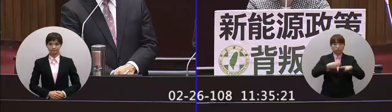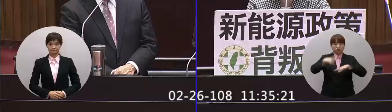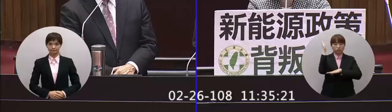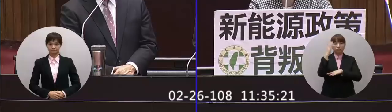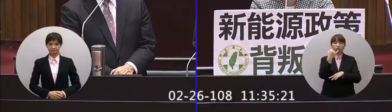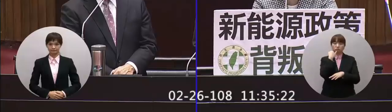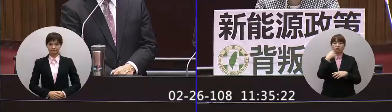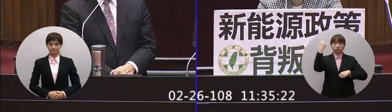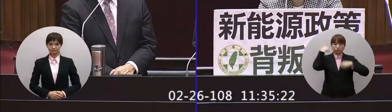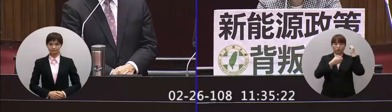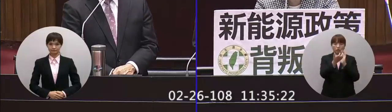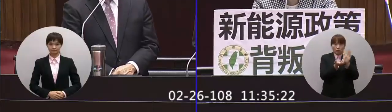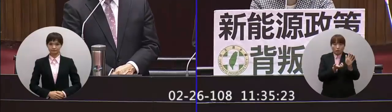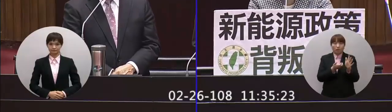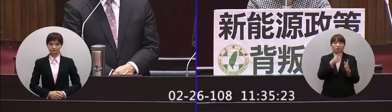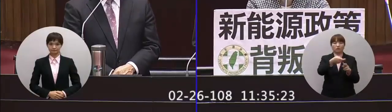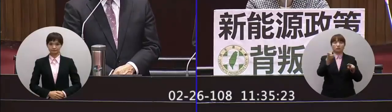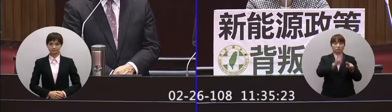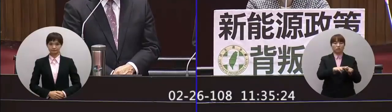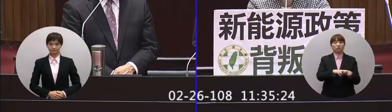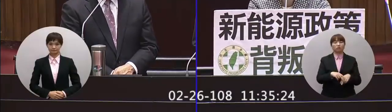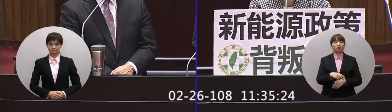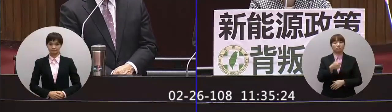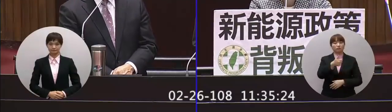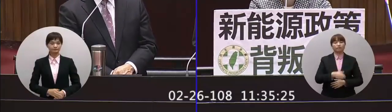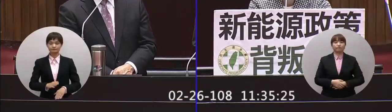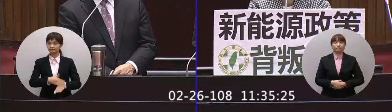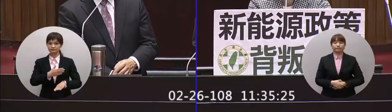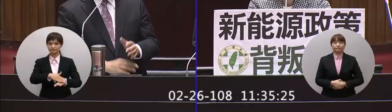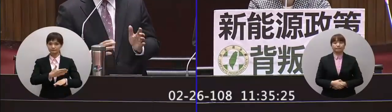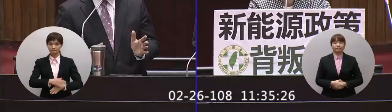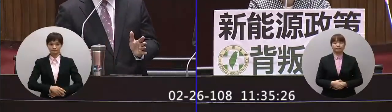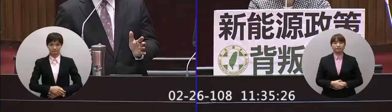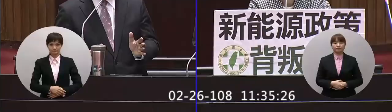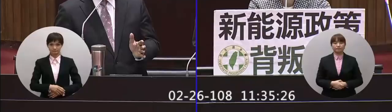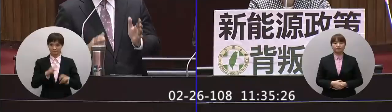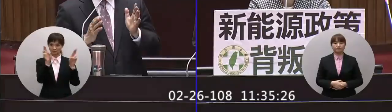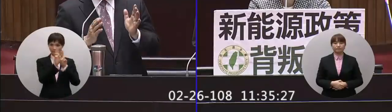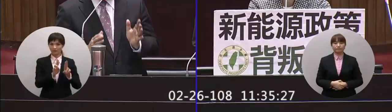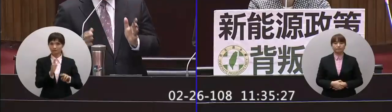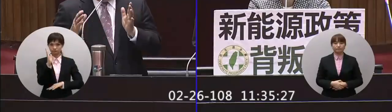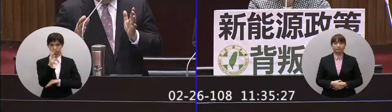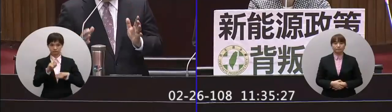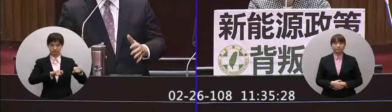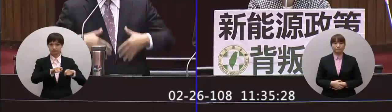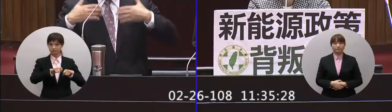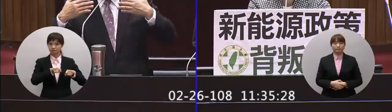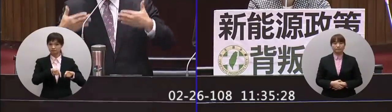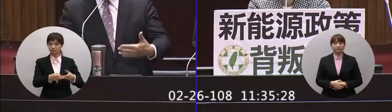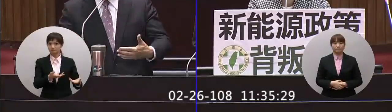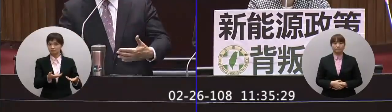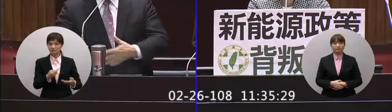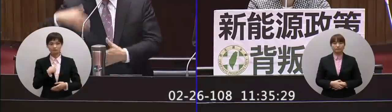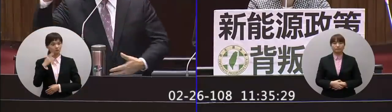啊，就提早终止这件事情吧，不是很好吗？ 不会，我因为能源政策也不是自